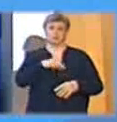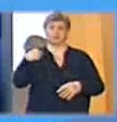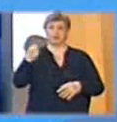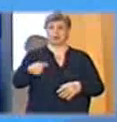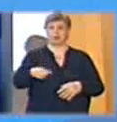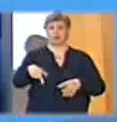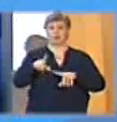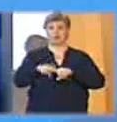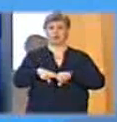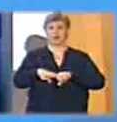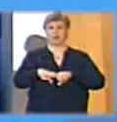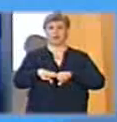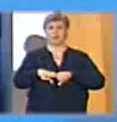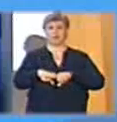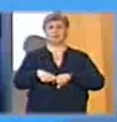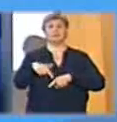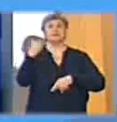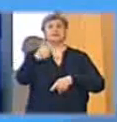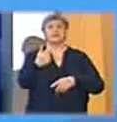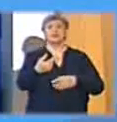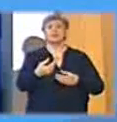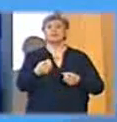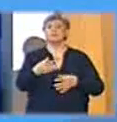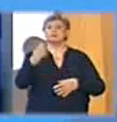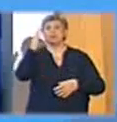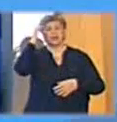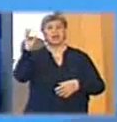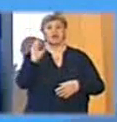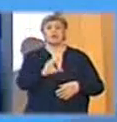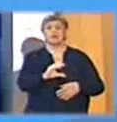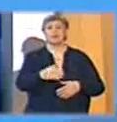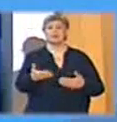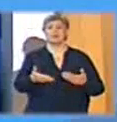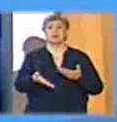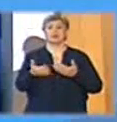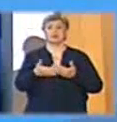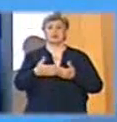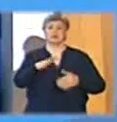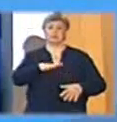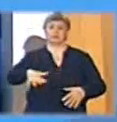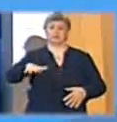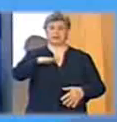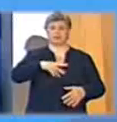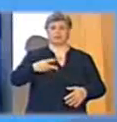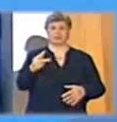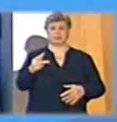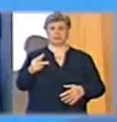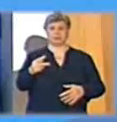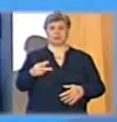με όφελο, δηλαδή να γίνουν κοινοφελείς επενδύσεις, κοινοφελούς χαρακτήρα και όπως σας είπα και πριν, με αύξηση